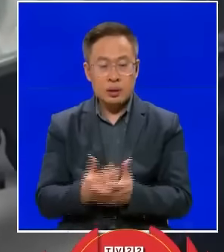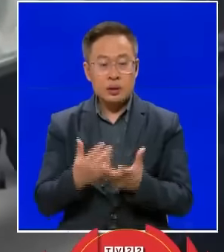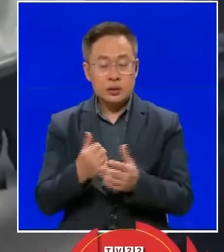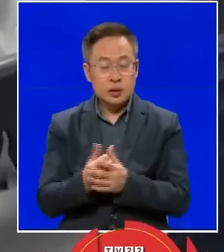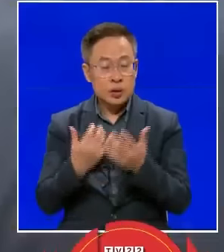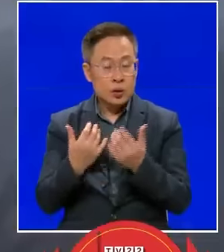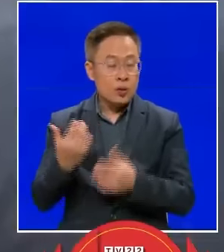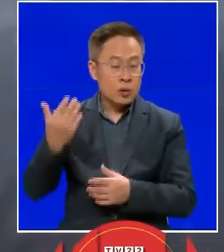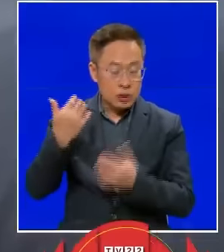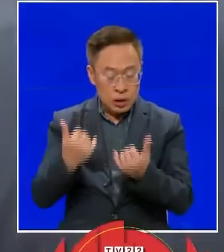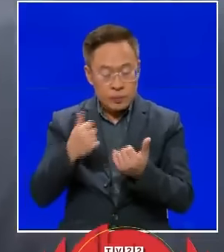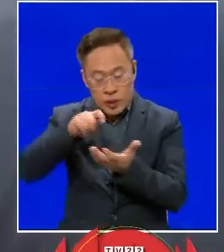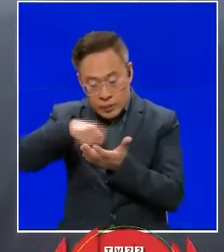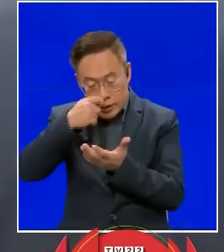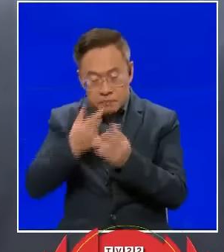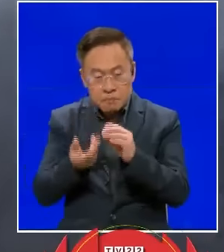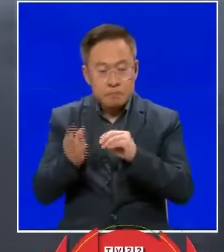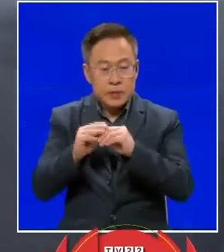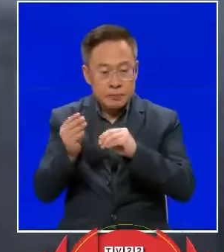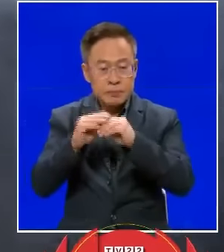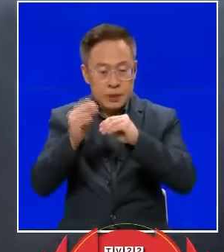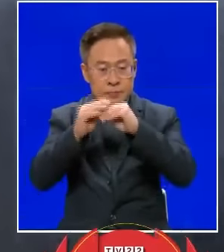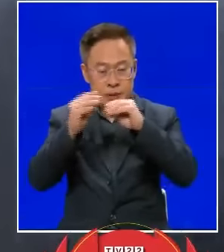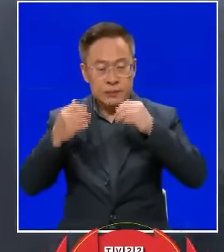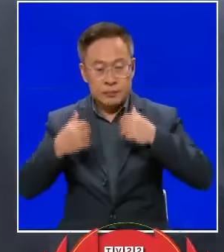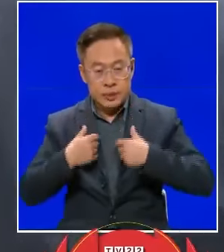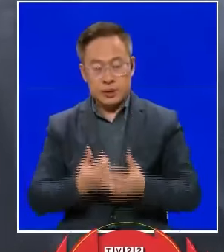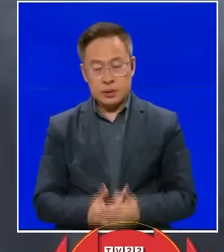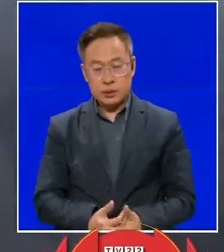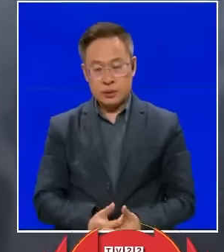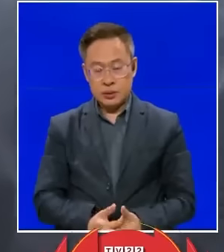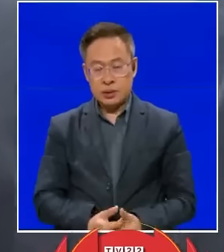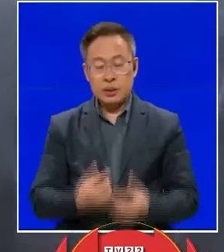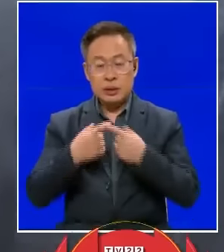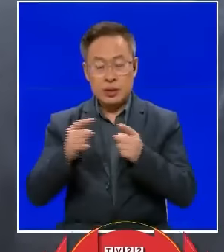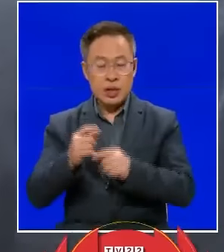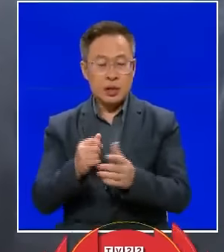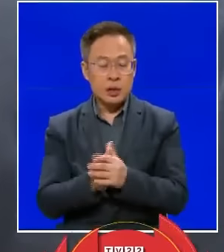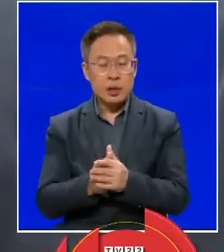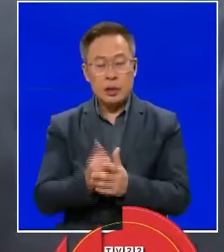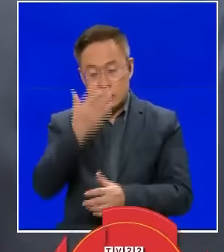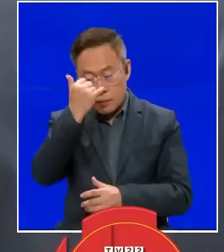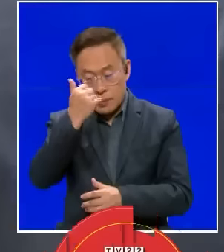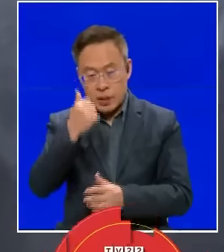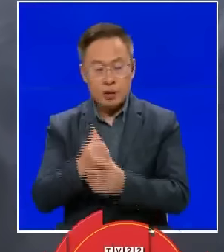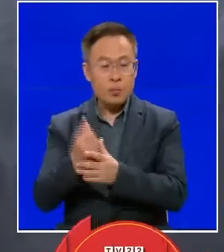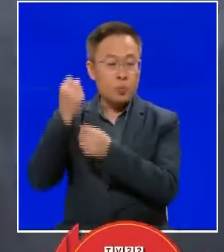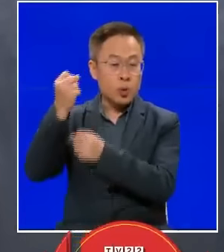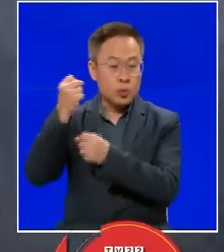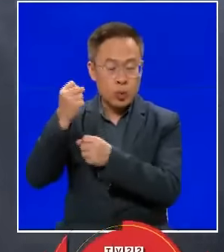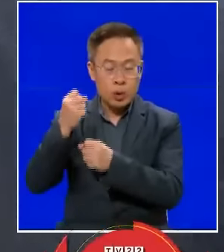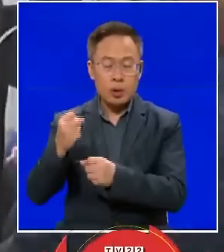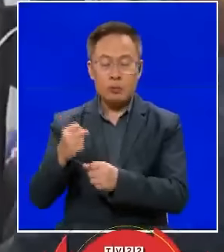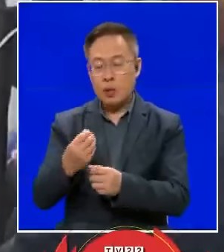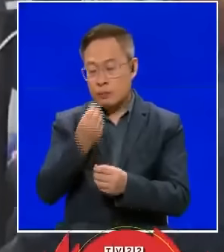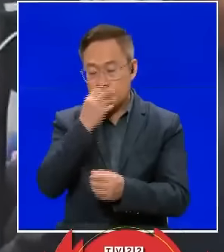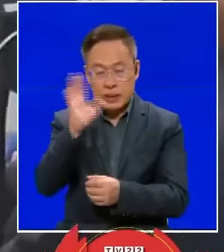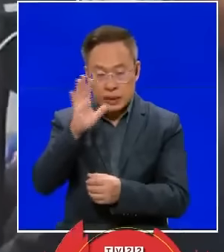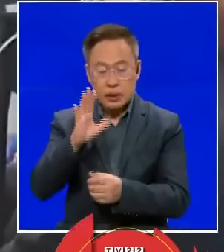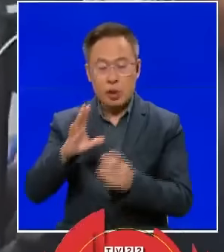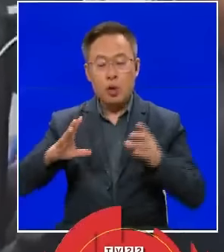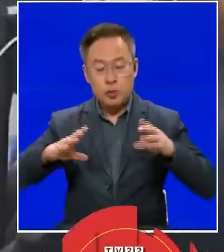เริ่มทานได้เรื่อยๆด้านของคุณหมอเองบอกว่าไม่ได้ตอบถึงประเด็นที่บอกว่าบุ้งกลับมากินข้าวตั้งแต่เมื่อไหร่แต่ว่าบุ้งนั้นเริ่ม